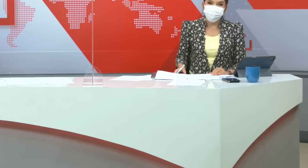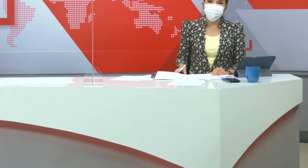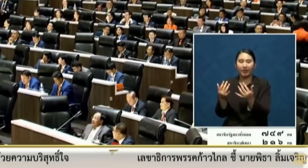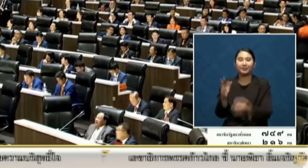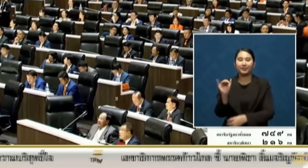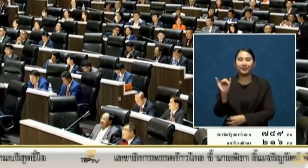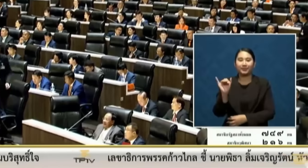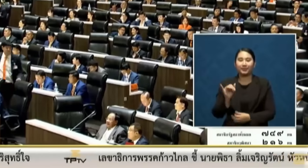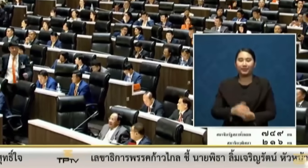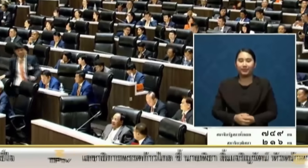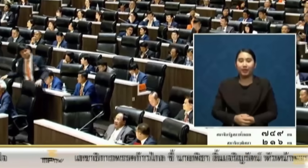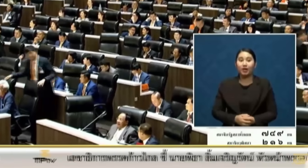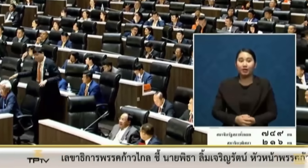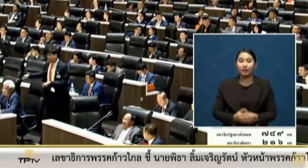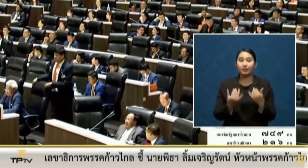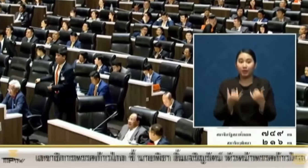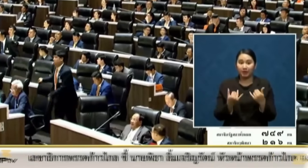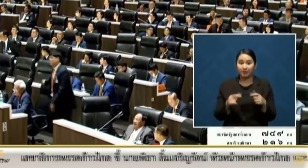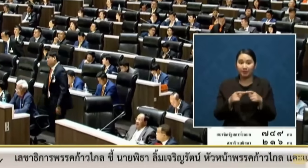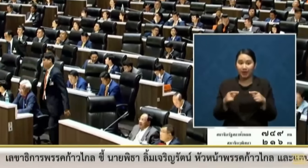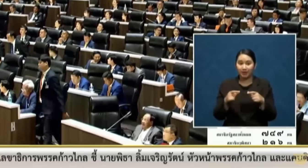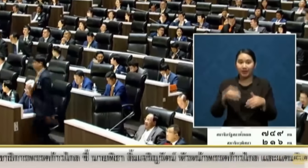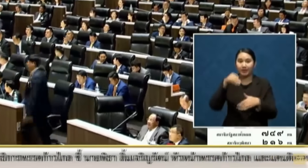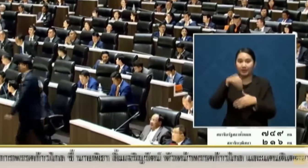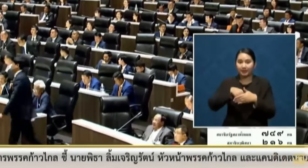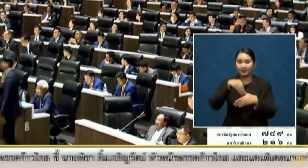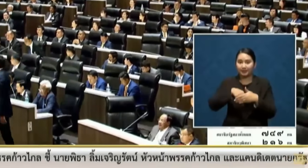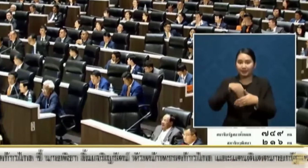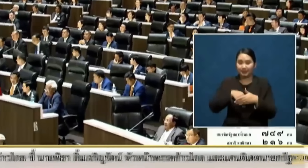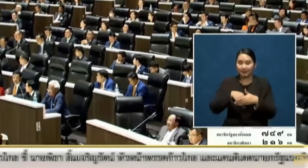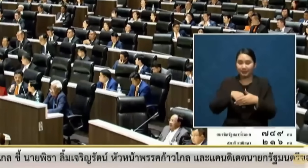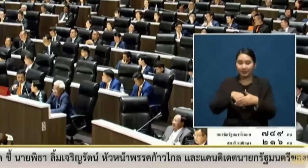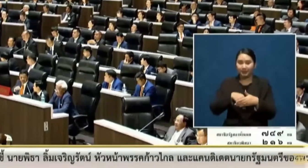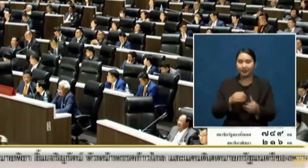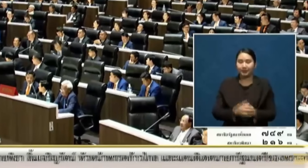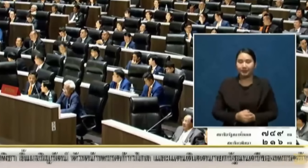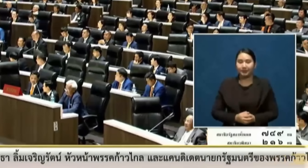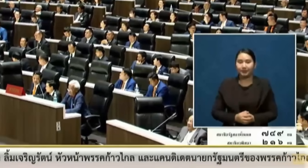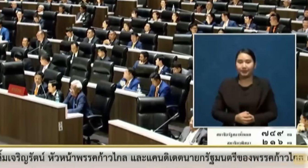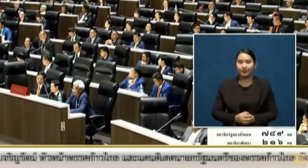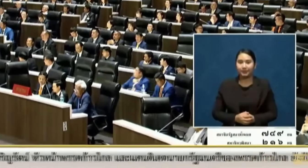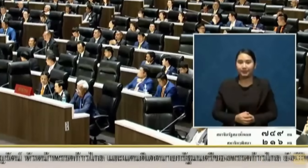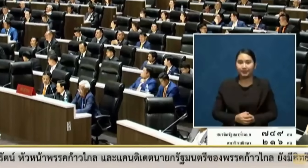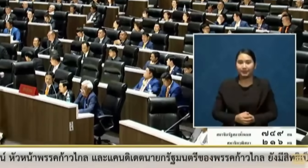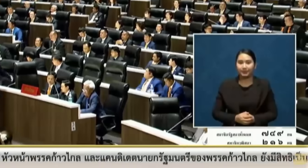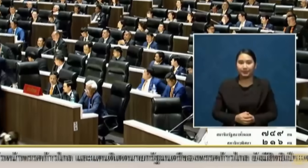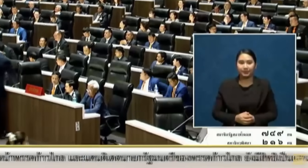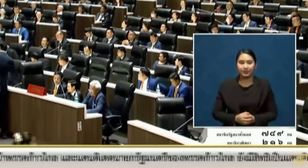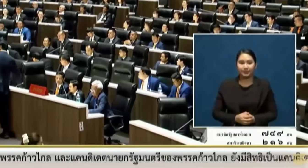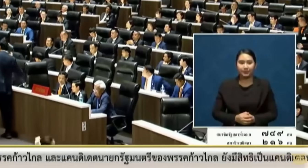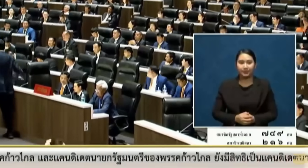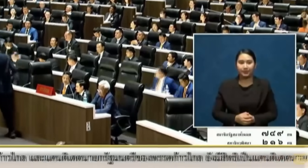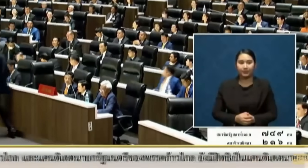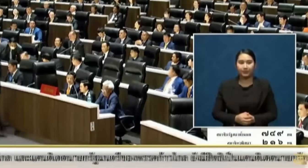งสสจากรัฐสภาเกียรติกายซึ่งนะคะเขาใช้เป็นสถานที่ในการโหวตนายกรัฐมนตรีในวันนี้ก็คือ13กรกฎาค